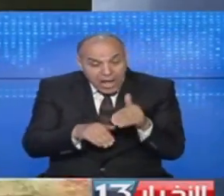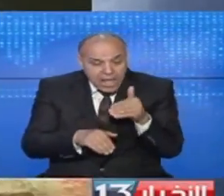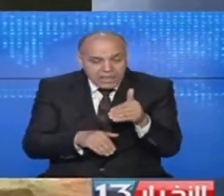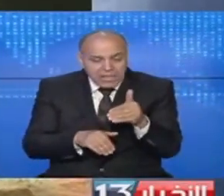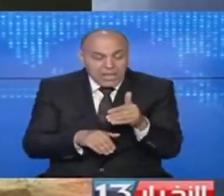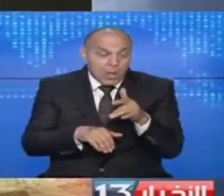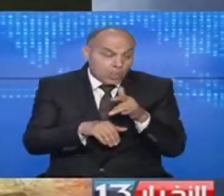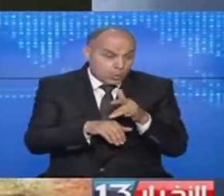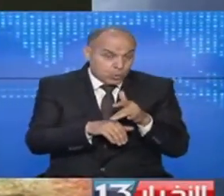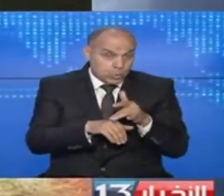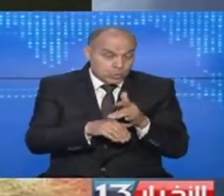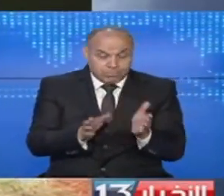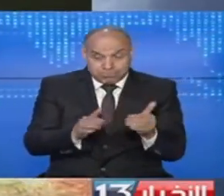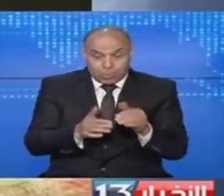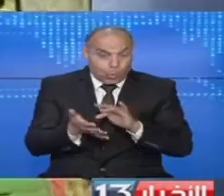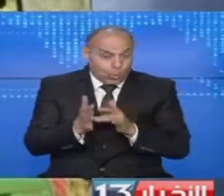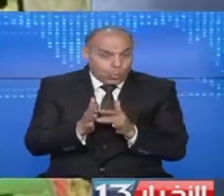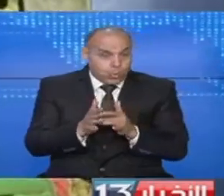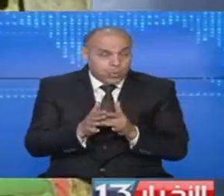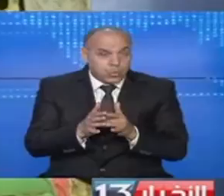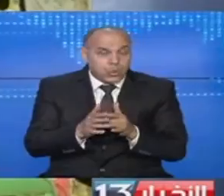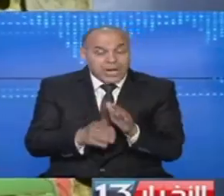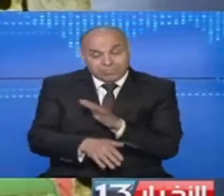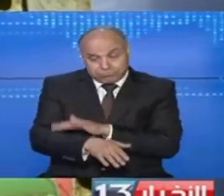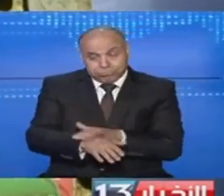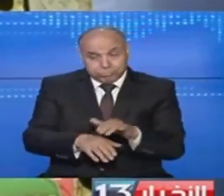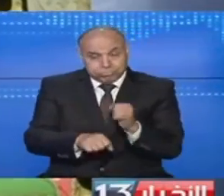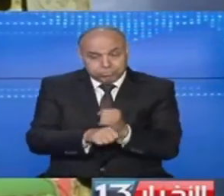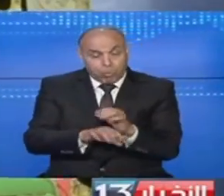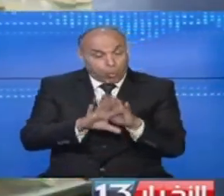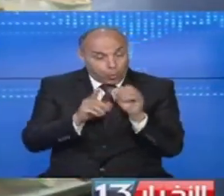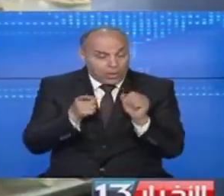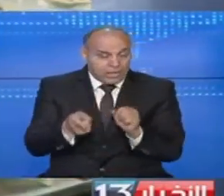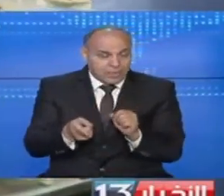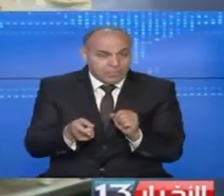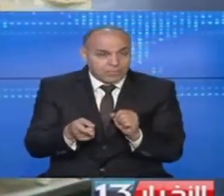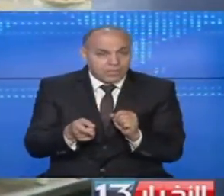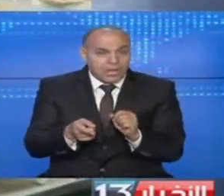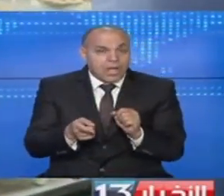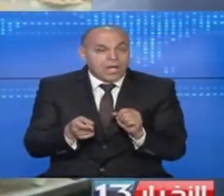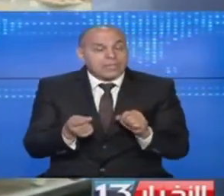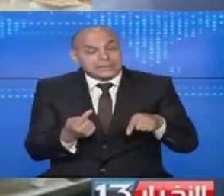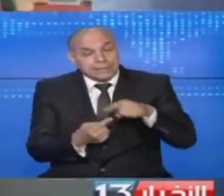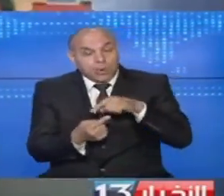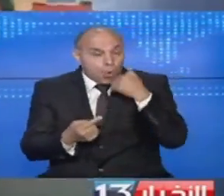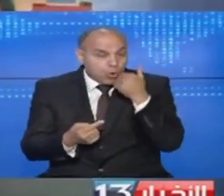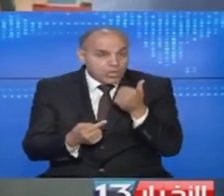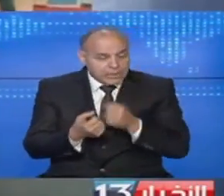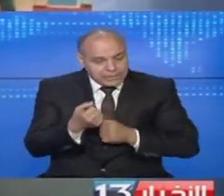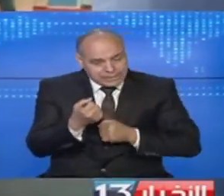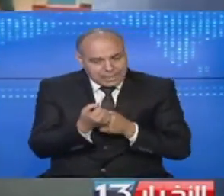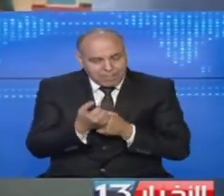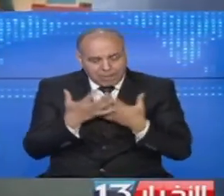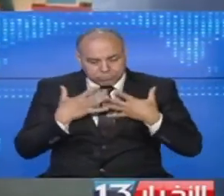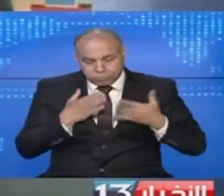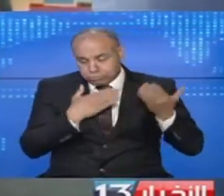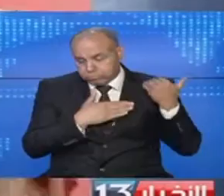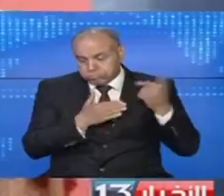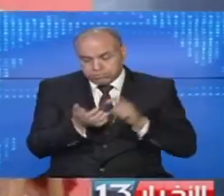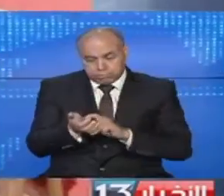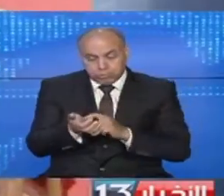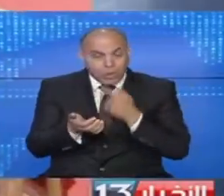التي أثرت على القطاع وعلى الحرفيين بشكل خاص، ودورة أخرى لدعم تراث